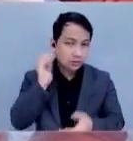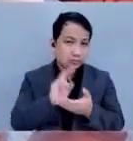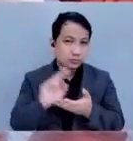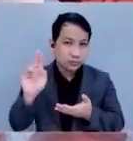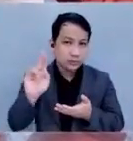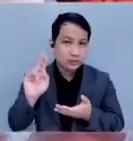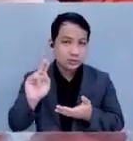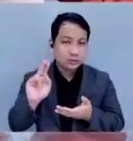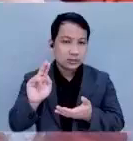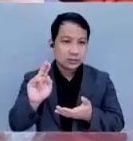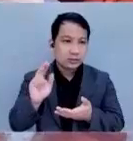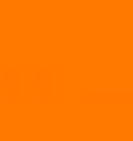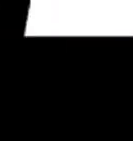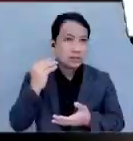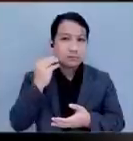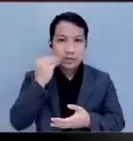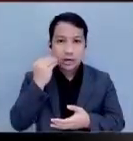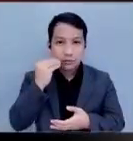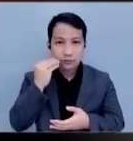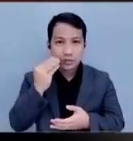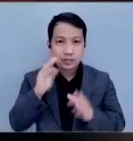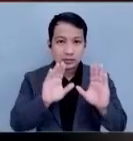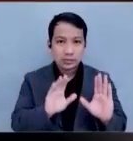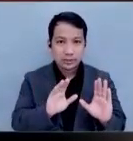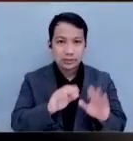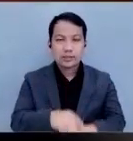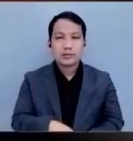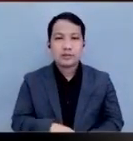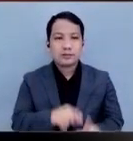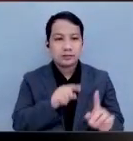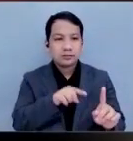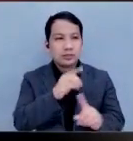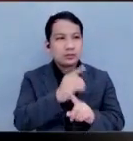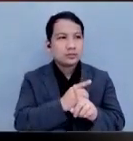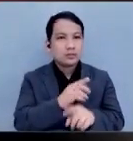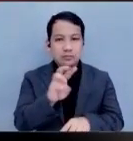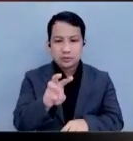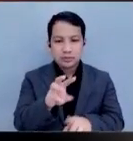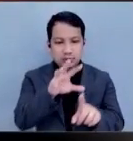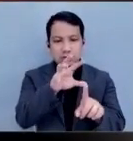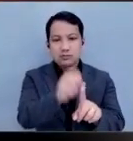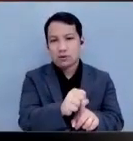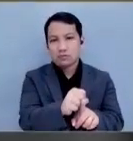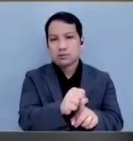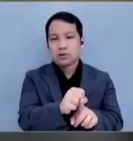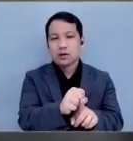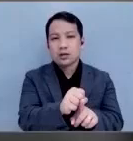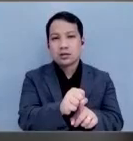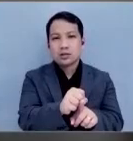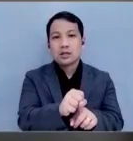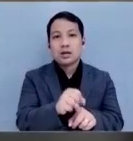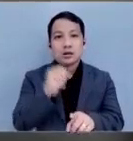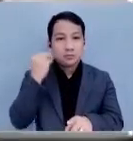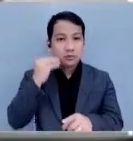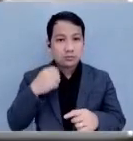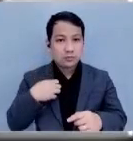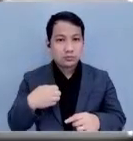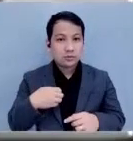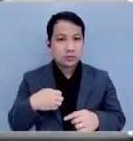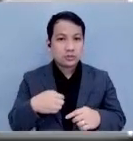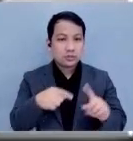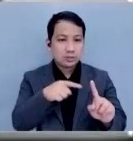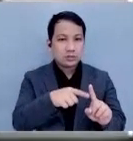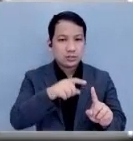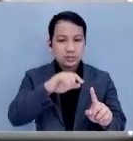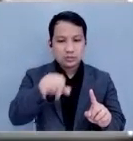Marawi noong Linggo. Ayon sa AFP, December 6 nang ma-corner ng Task Force Marawi ang suspek na si Jafar